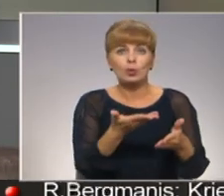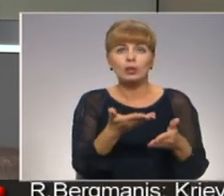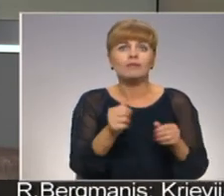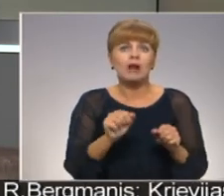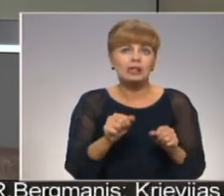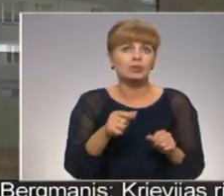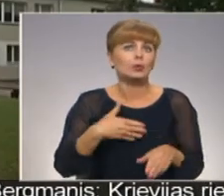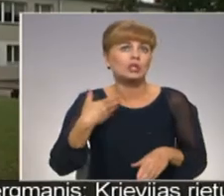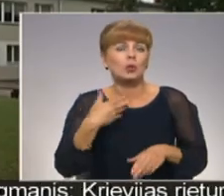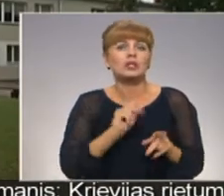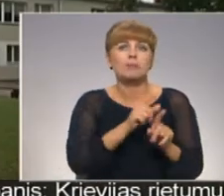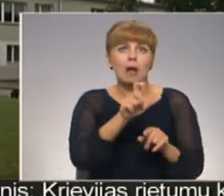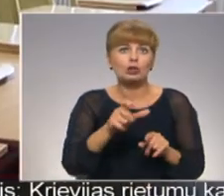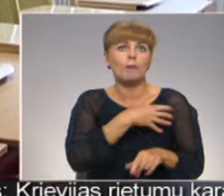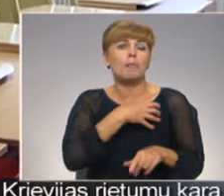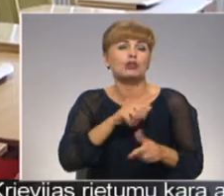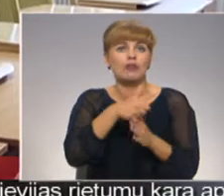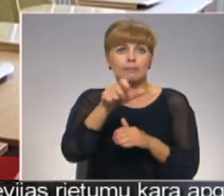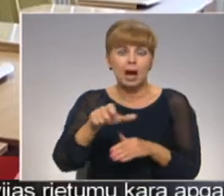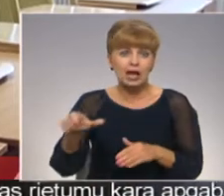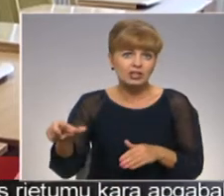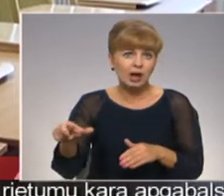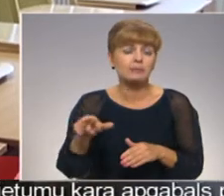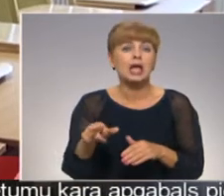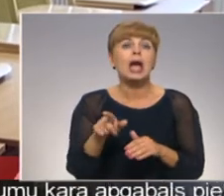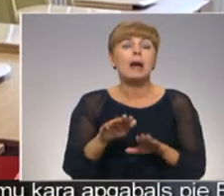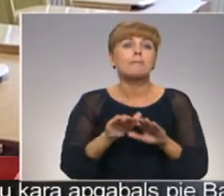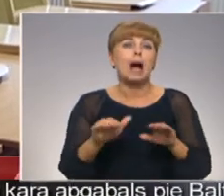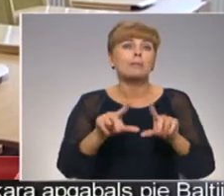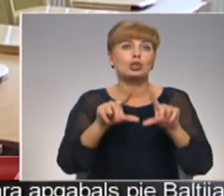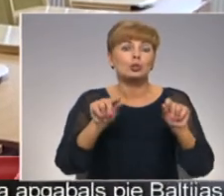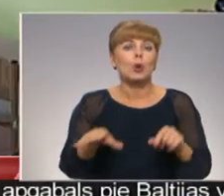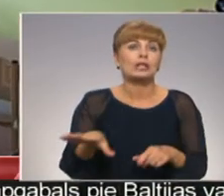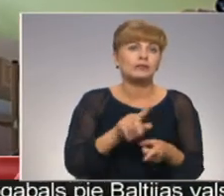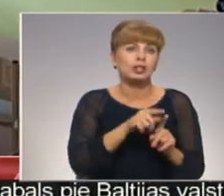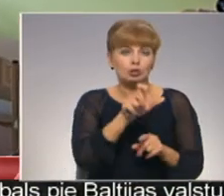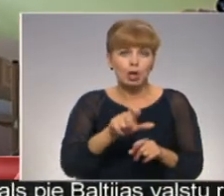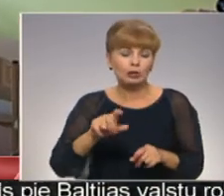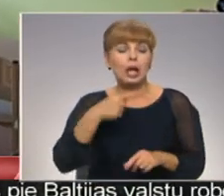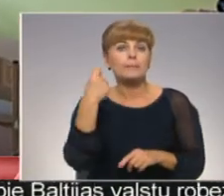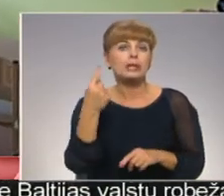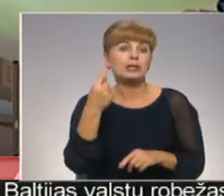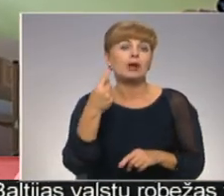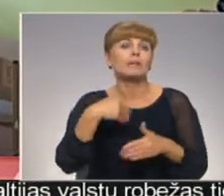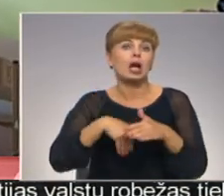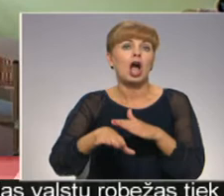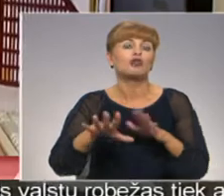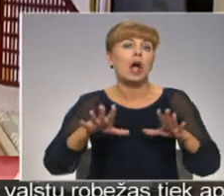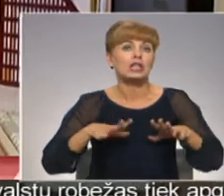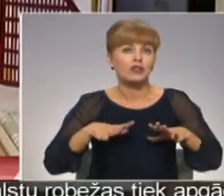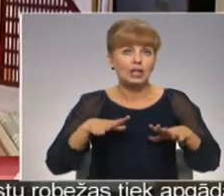Dreimana. Kapsēdes pamatskolā valda klusums, jo visi skolotāji jau no pirmdienas devušies